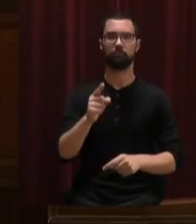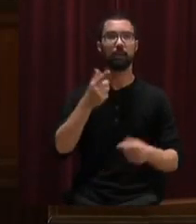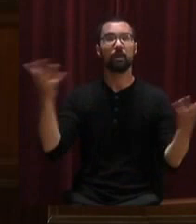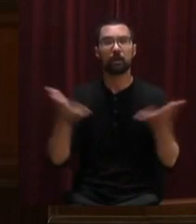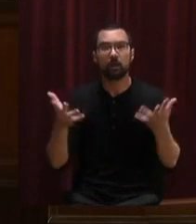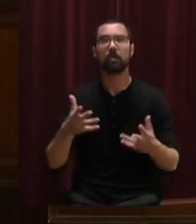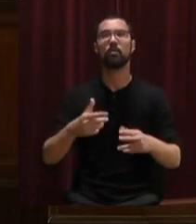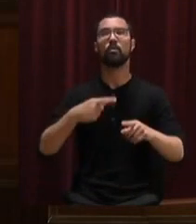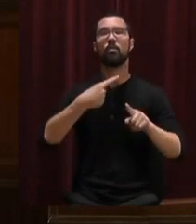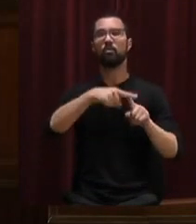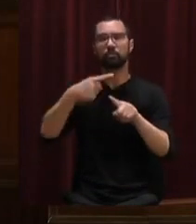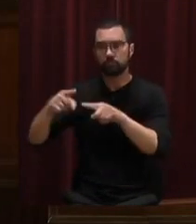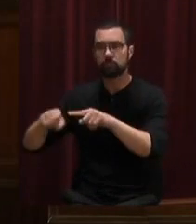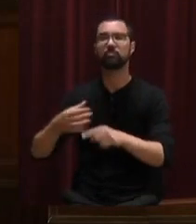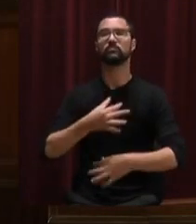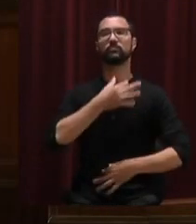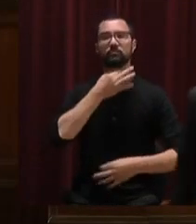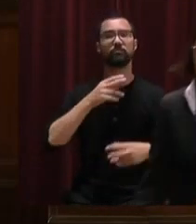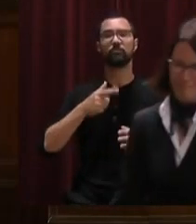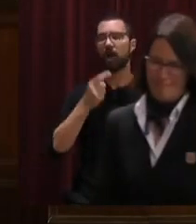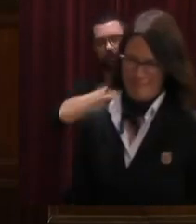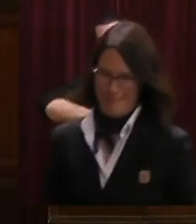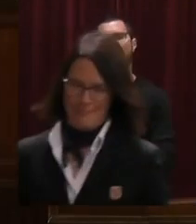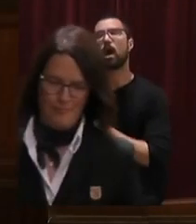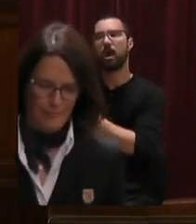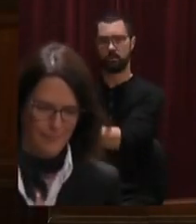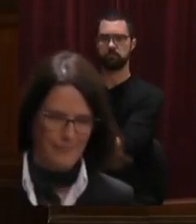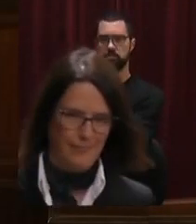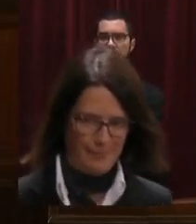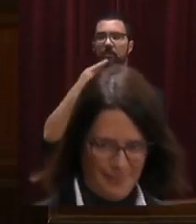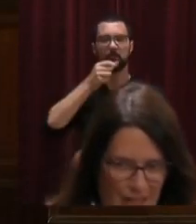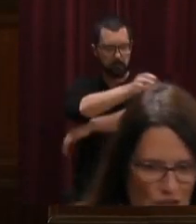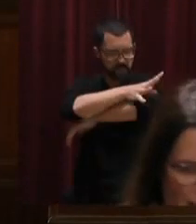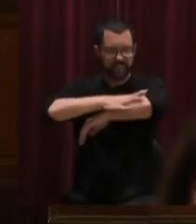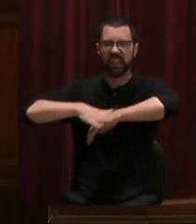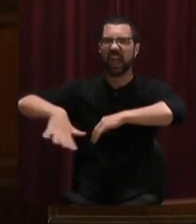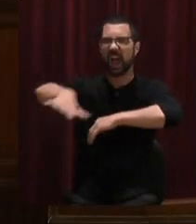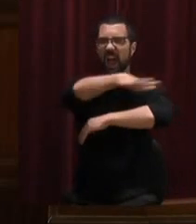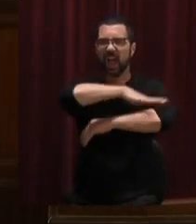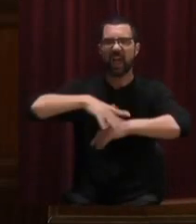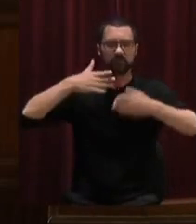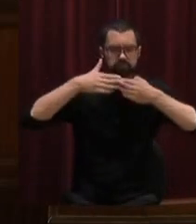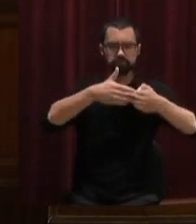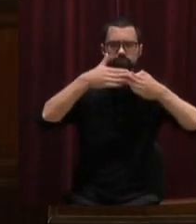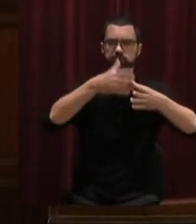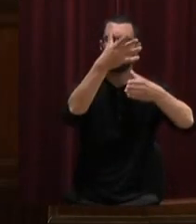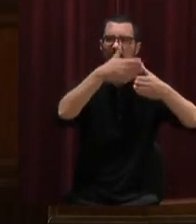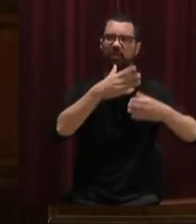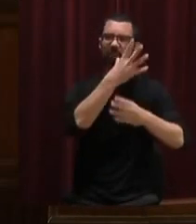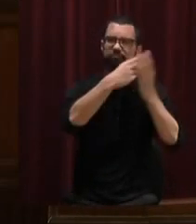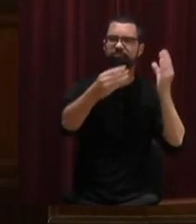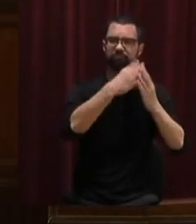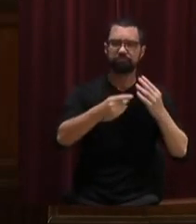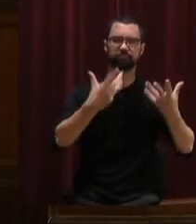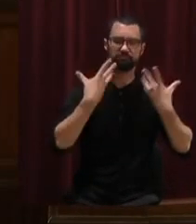acció decidida. Aquestes illes no donaran l'esquena al drama de la nostra Mediterrània. Aquestes illes no deixaran mai de defensar els